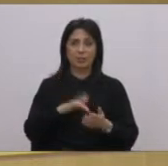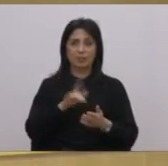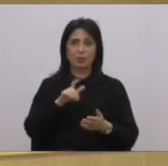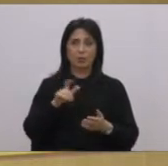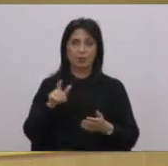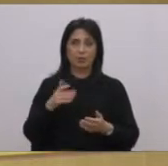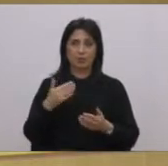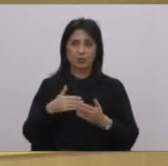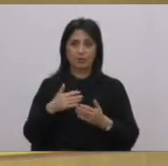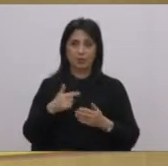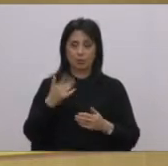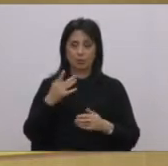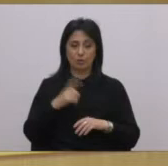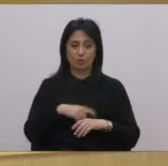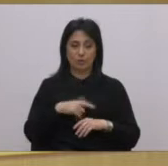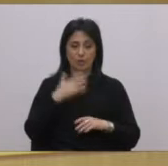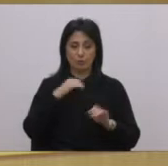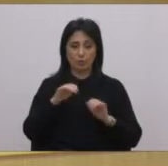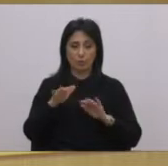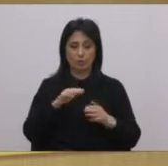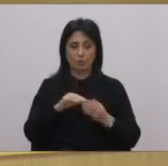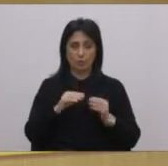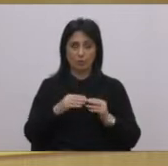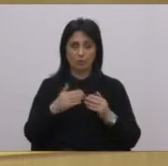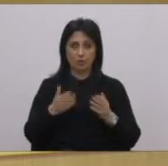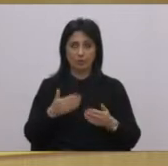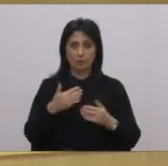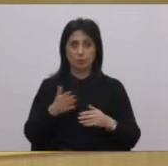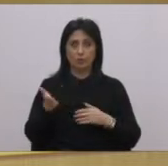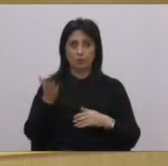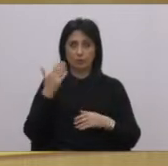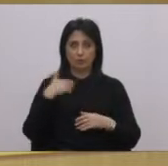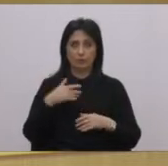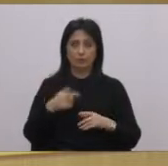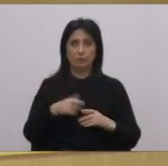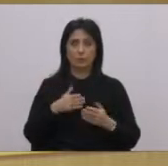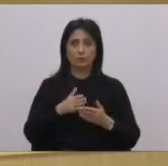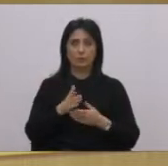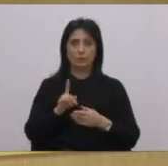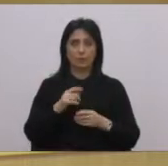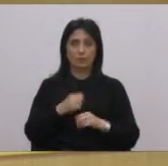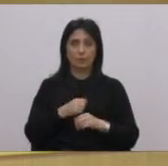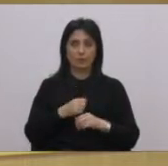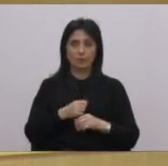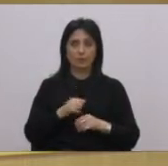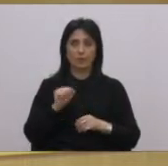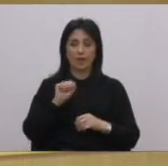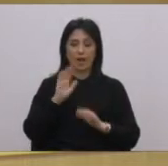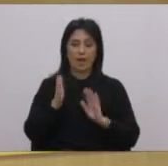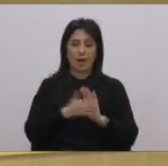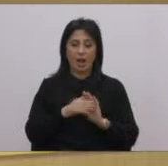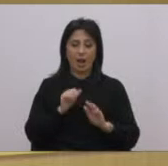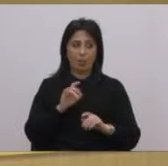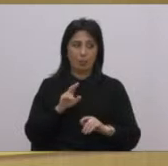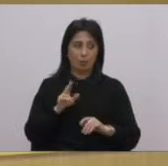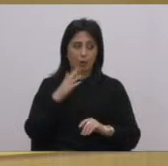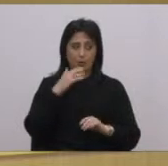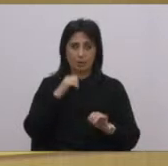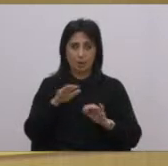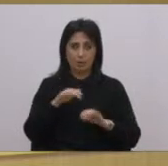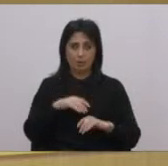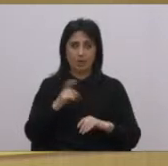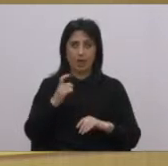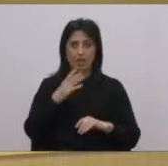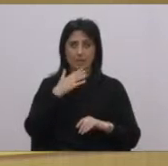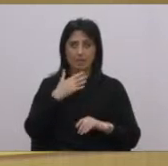მოსახლეობა მაგალითად 24 საათიან წყალმარაგების პრობლემის წინაშე დგას უკვე დიდი ხანია, და მართლობით რაკეთდება ამბროლაურის წყალმარაგება